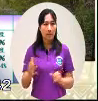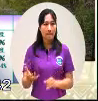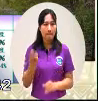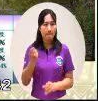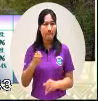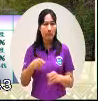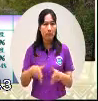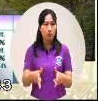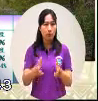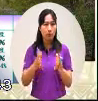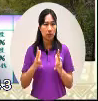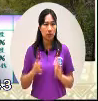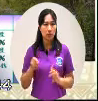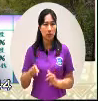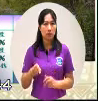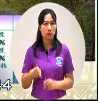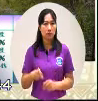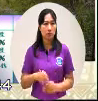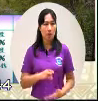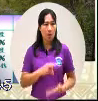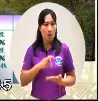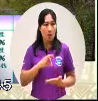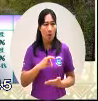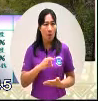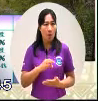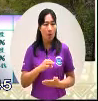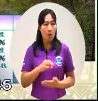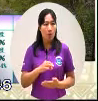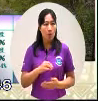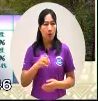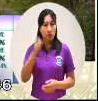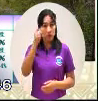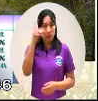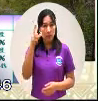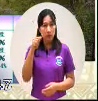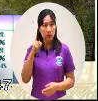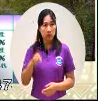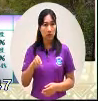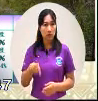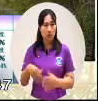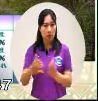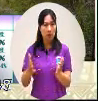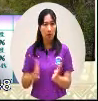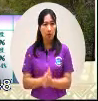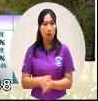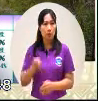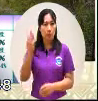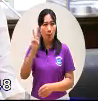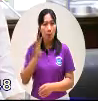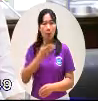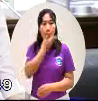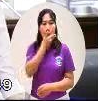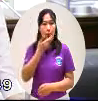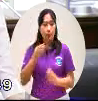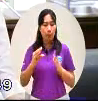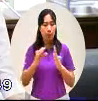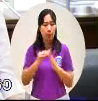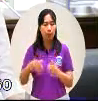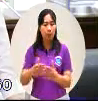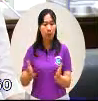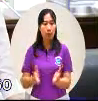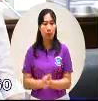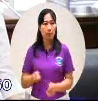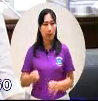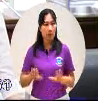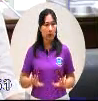么这个民权桥哈我再提醒一下因为这个区块等于是水利局的部分现在